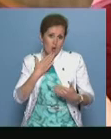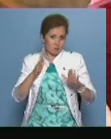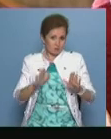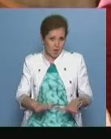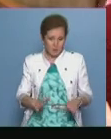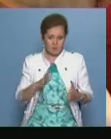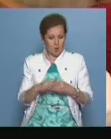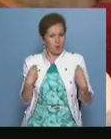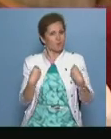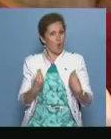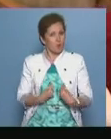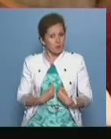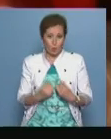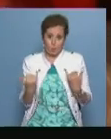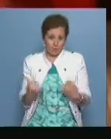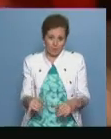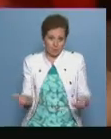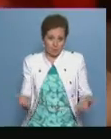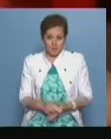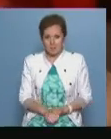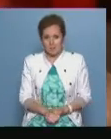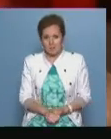вот одеждой. Удивительно.